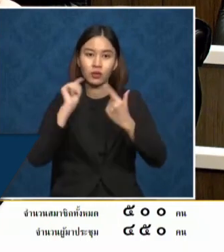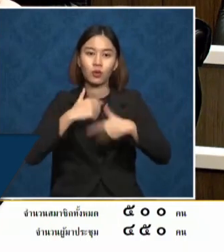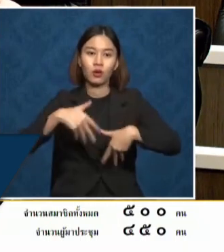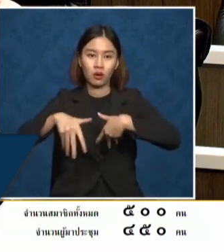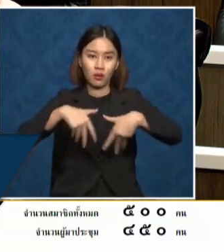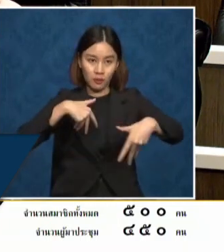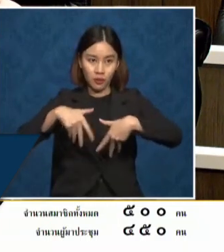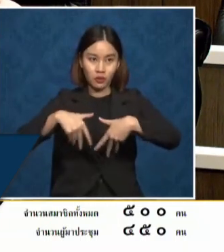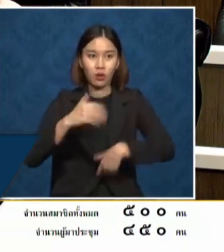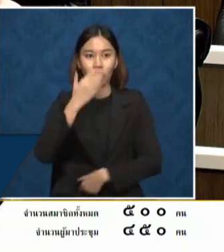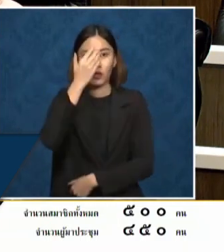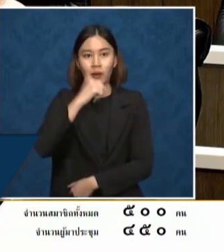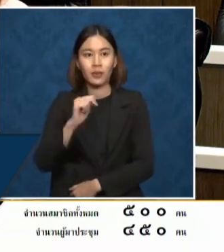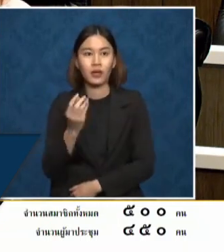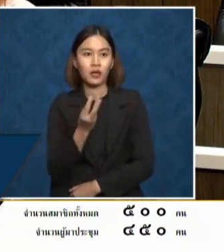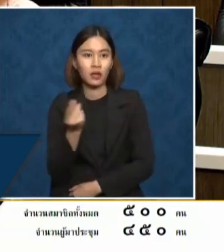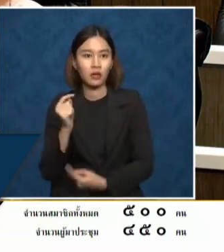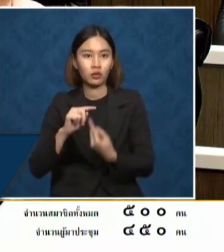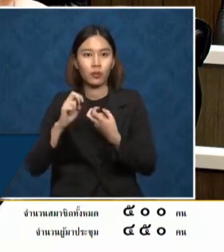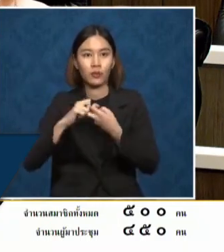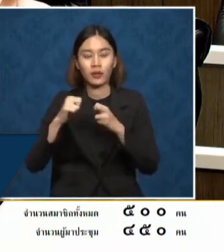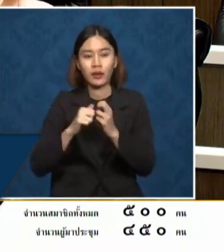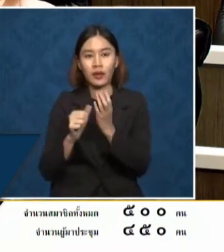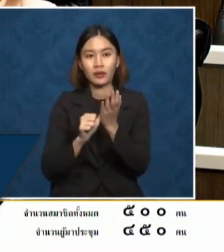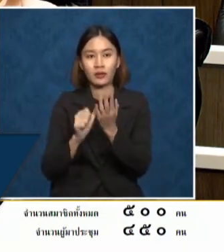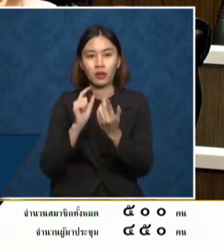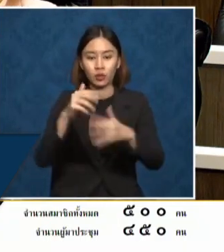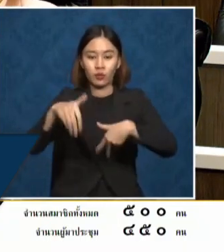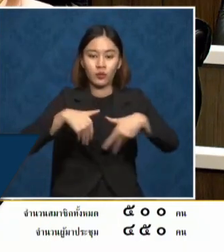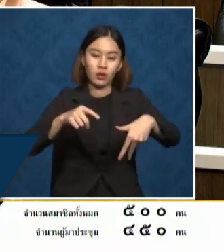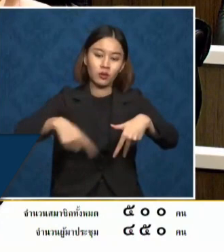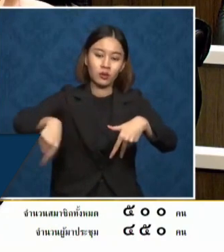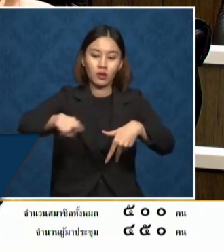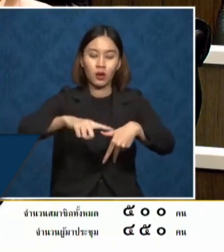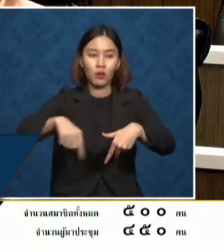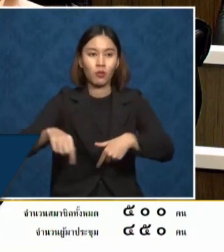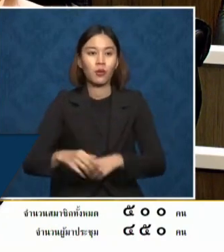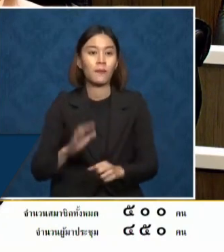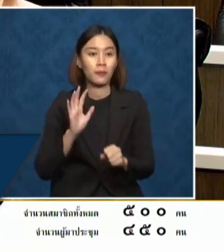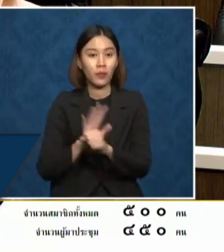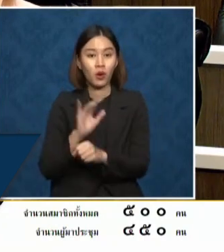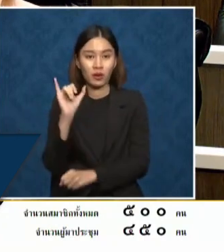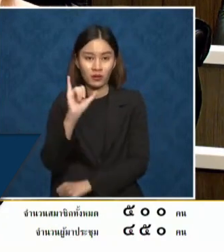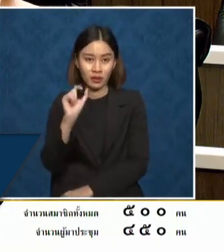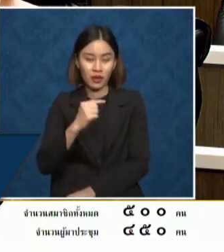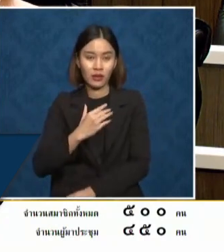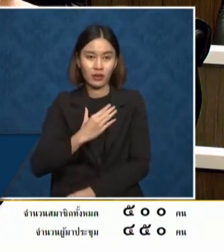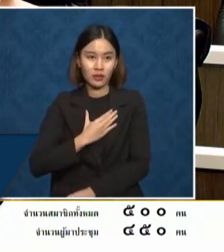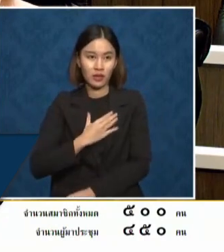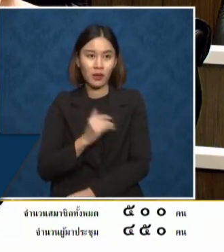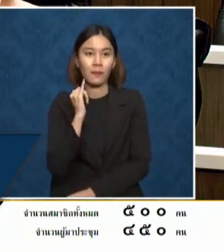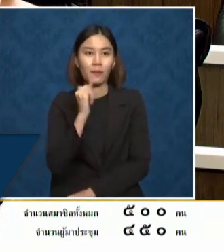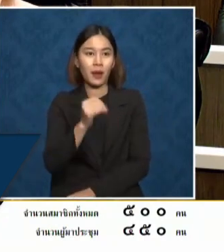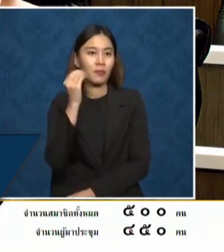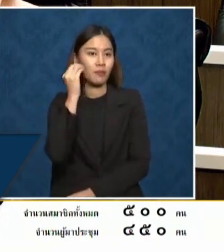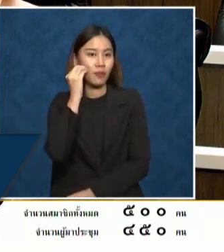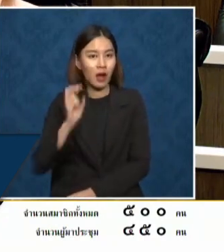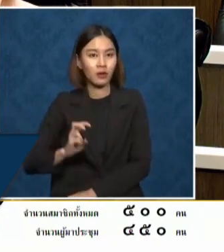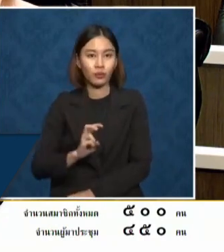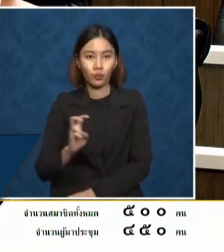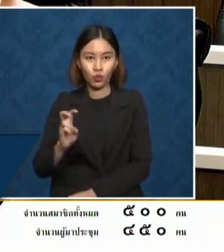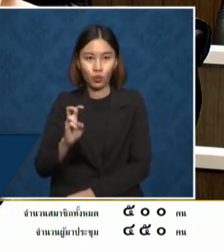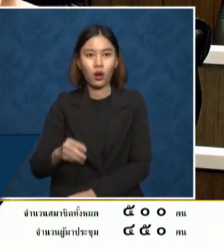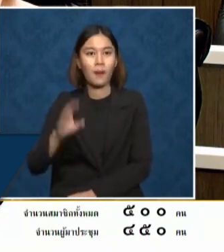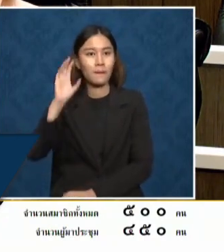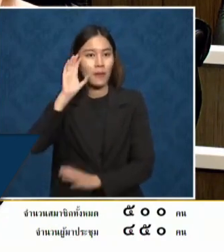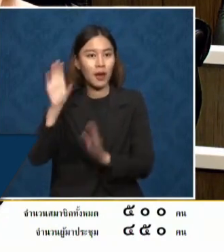ถิ่นหน่อยค่ะเพื่อความรวดเร็วในการแก้ไขปัญหาของพี่น้องประชาชนยังไม่พอค่ะดิฉันได้ไปบ้านห้วยงูนะคะขอ